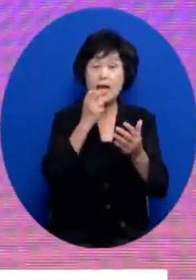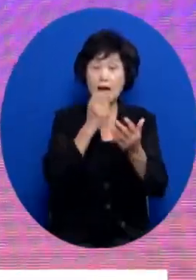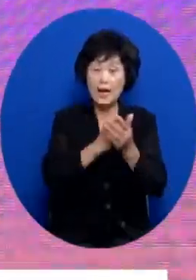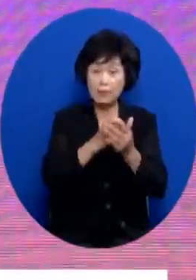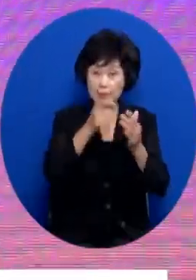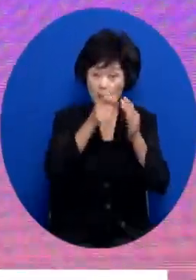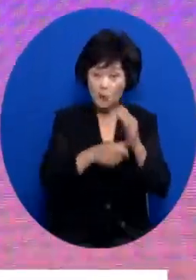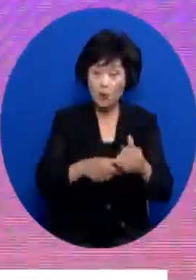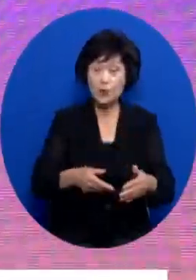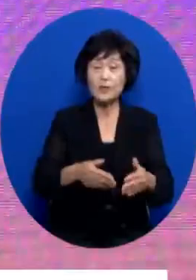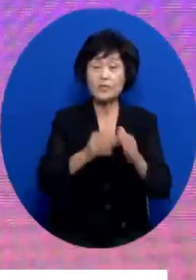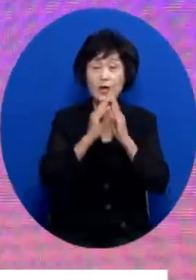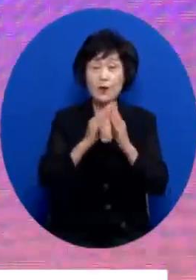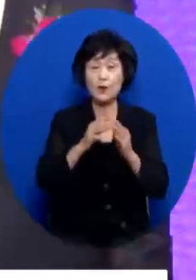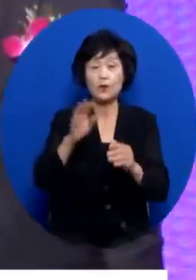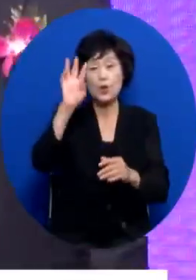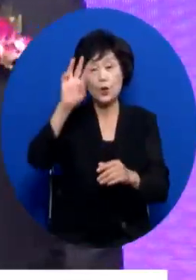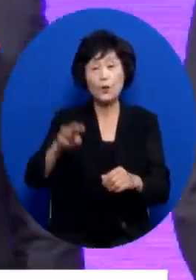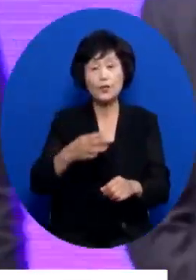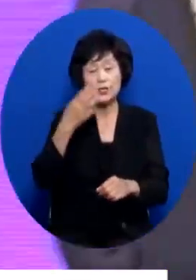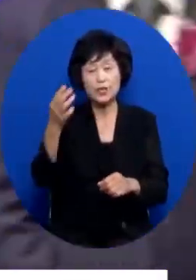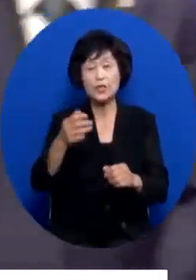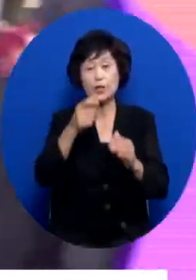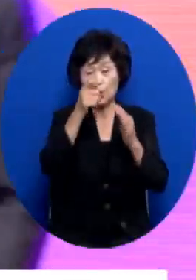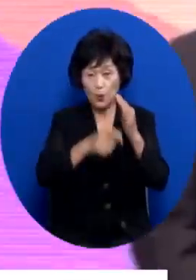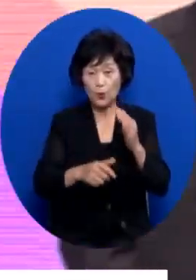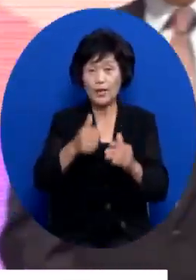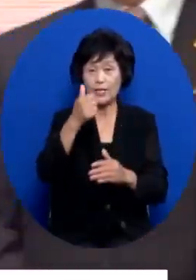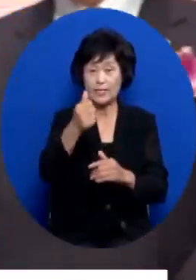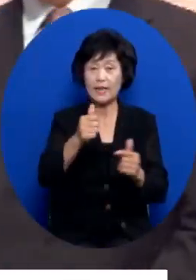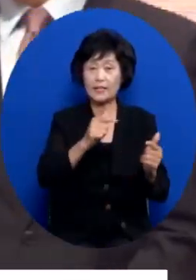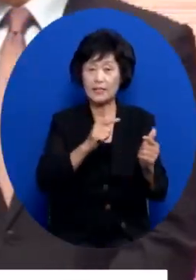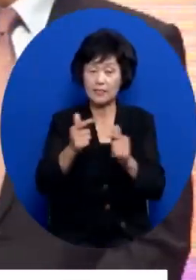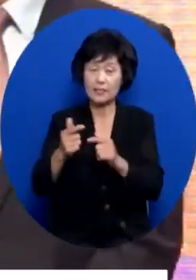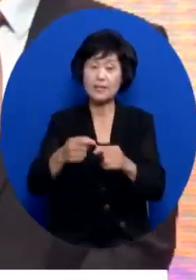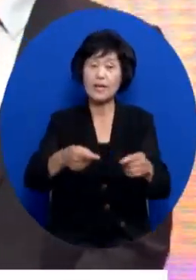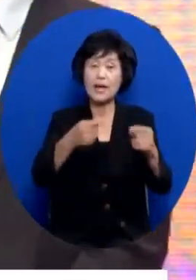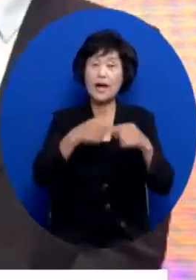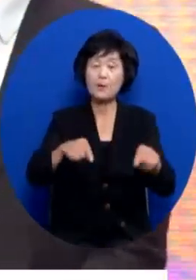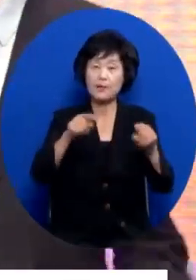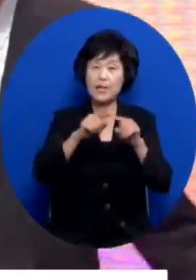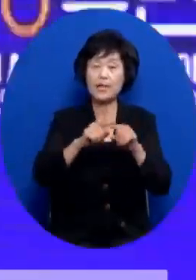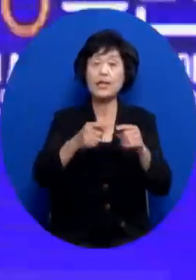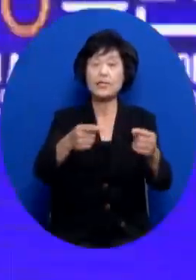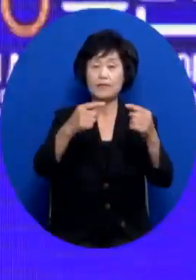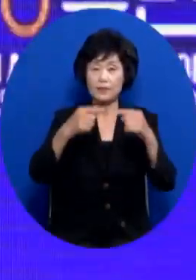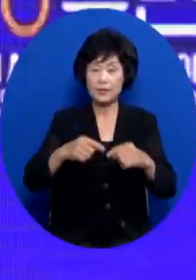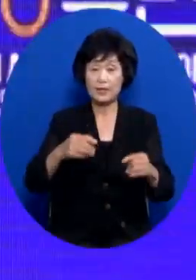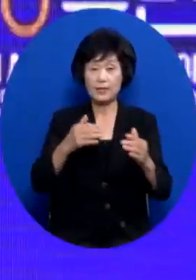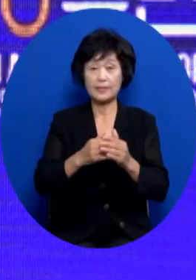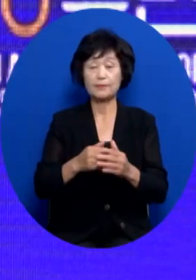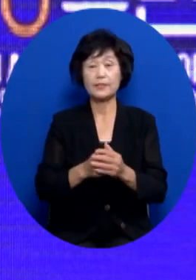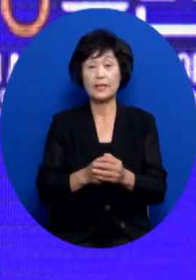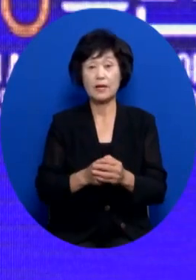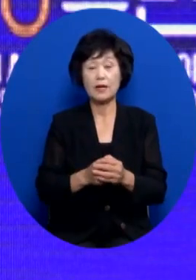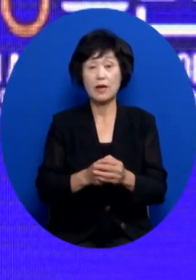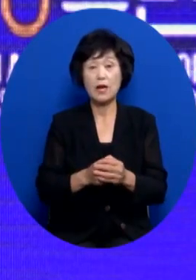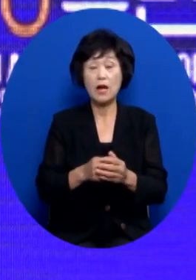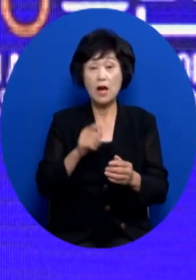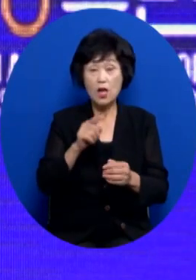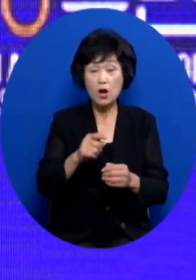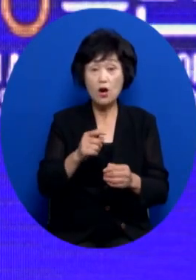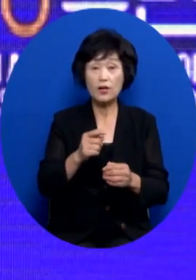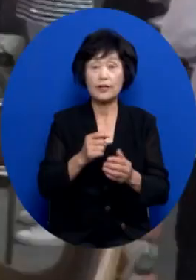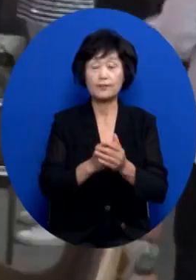웨슬리의 신앙을 계승하는 6개 웨슬리언 교단장들도 함께했습니다. 대부흥운동의 불씨가